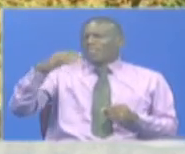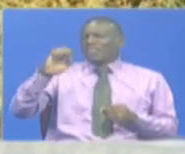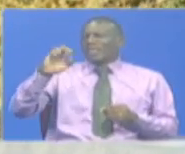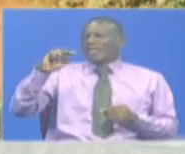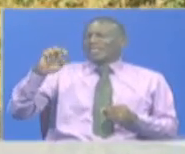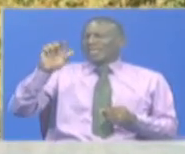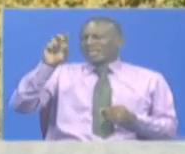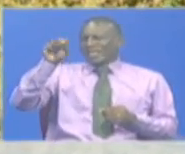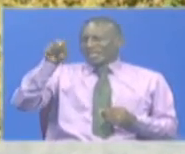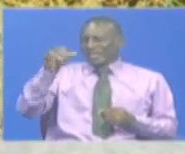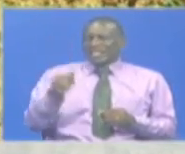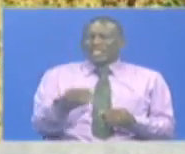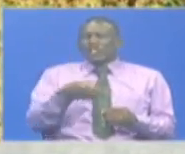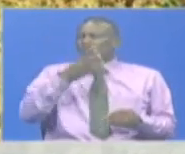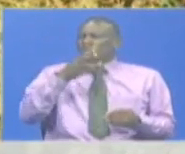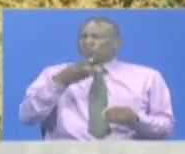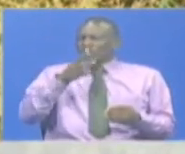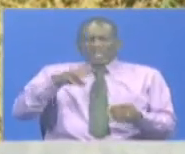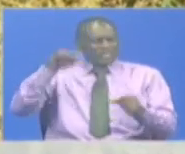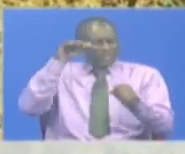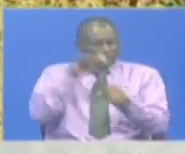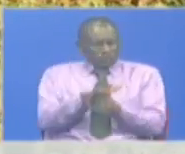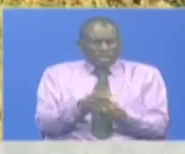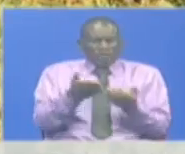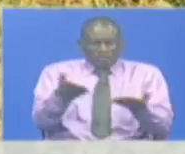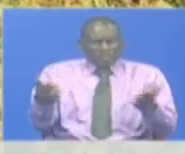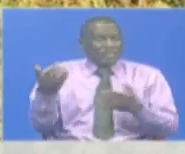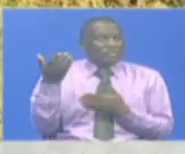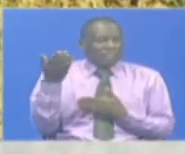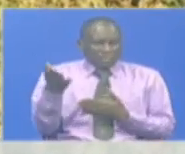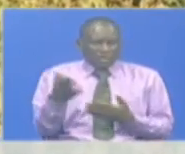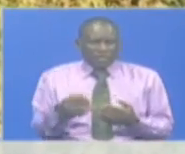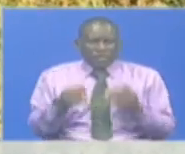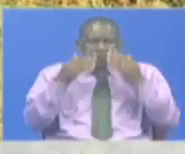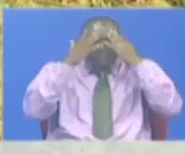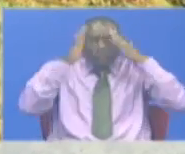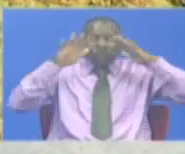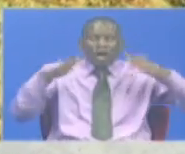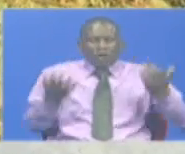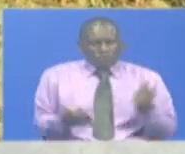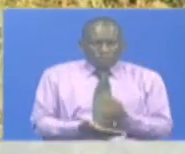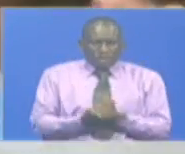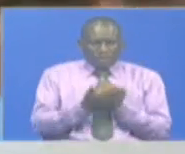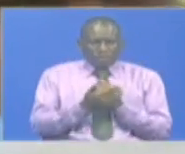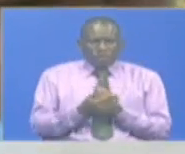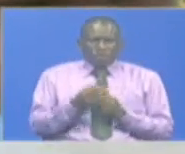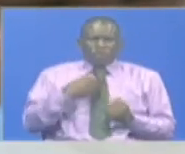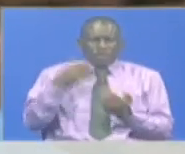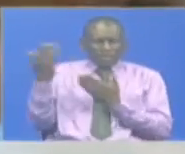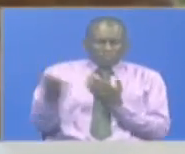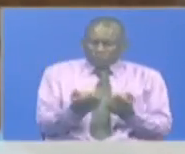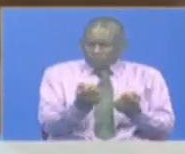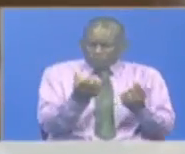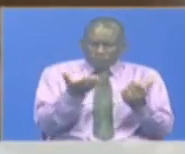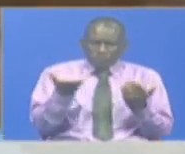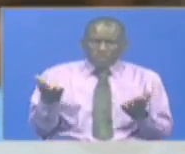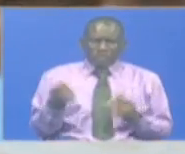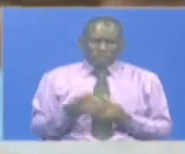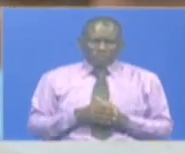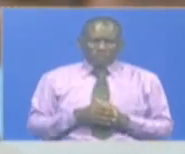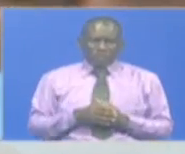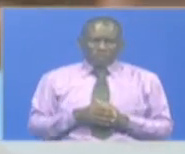ziko huko. Hatujui hata tutasaidika vipi kwa sababu ilikuwa tumebeba vyombo kidogo.